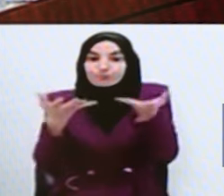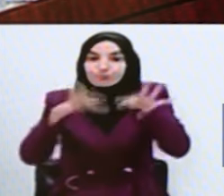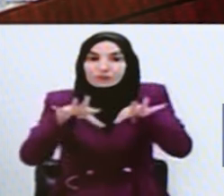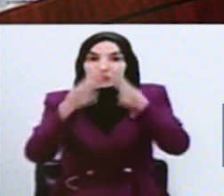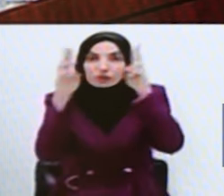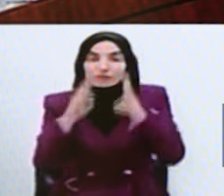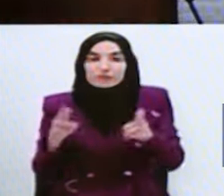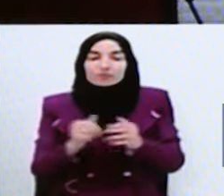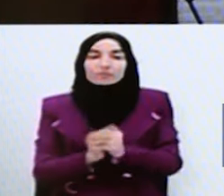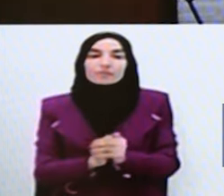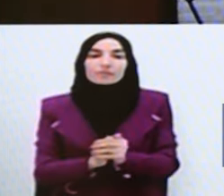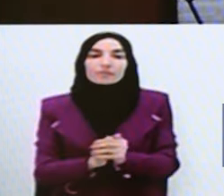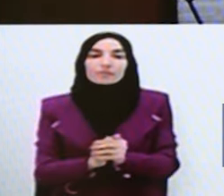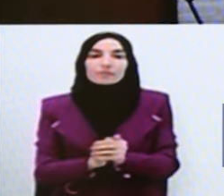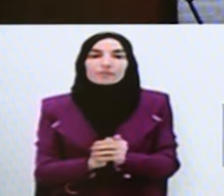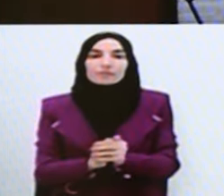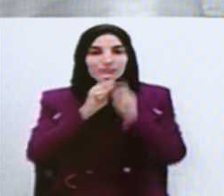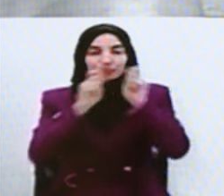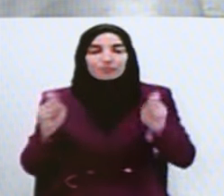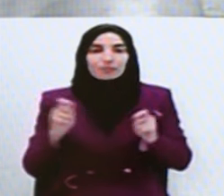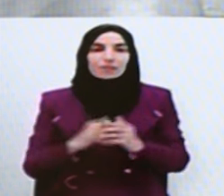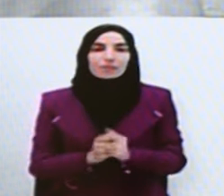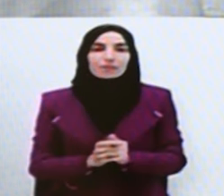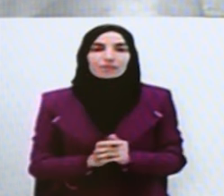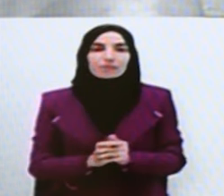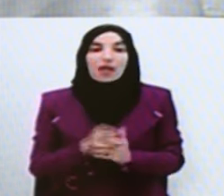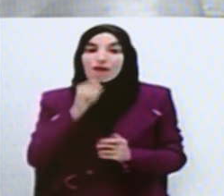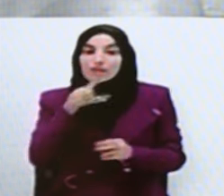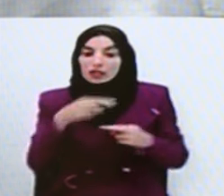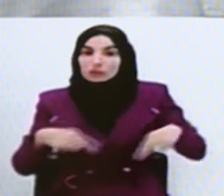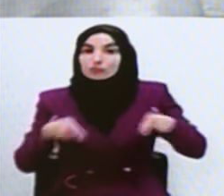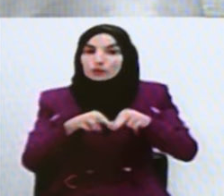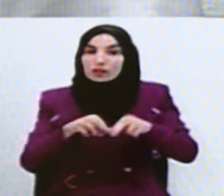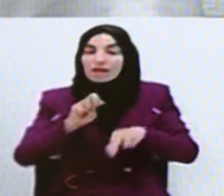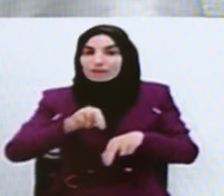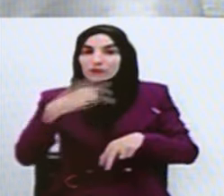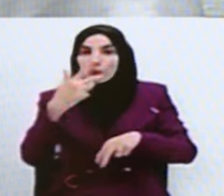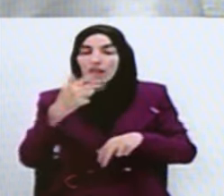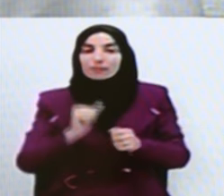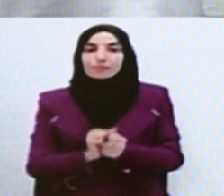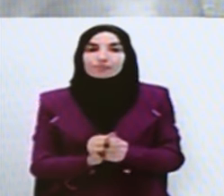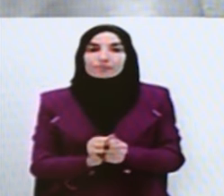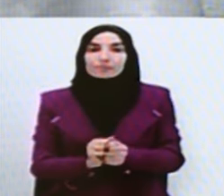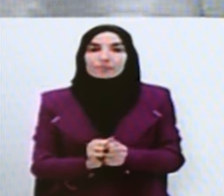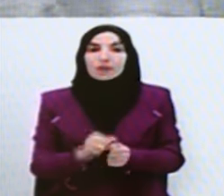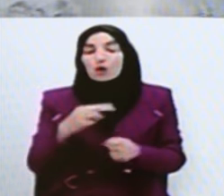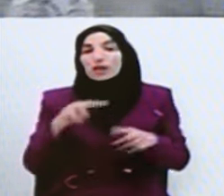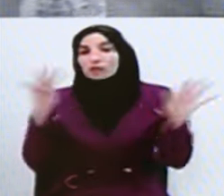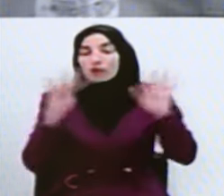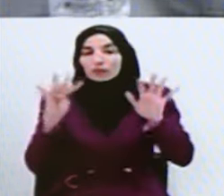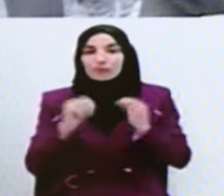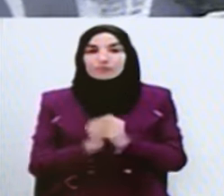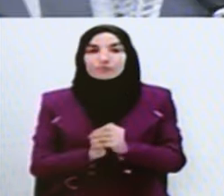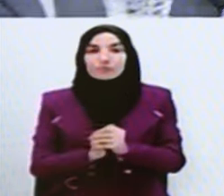القا باستدراك ما فات في هذا المجال نختتم اليوم دورتنا الثالثه من عهدت البرلمانيه التاسعه هذه